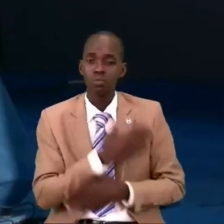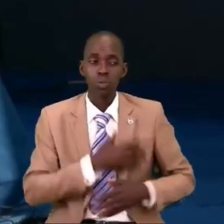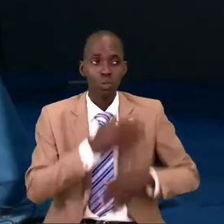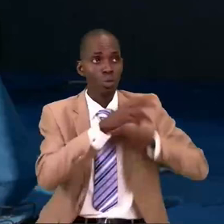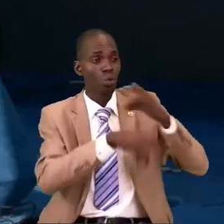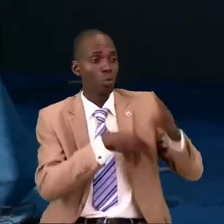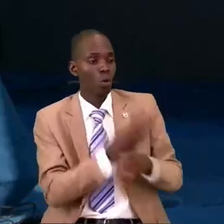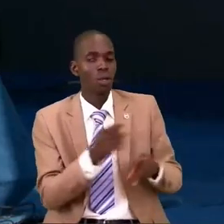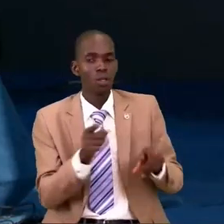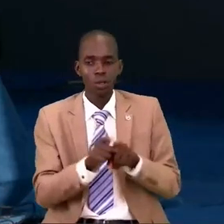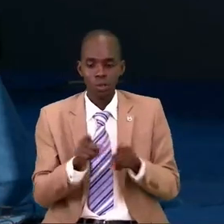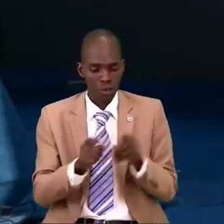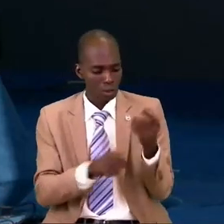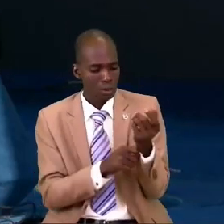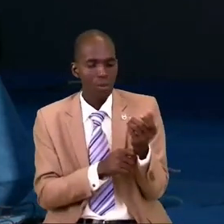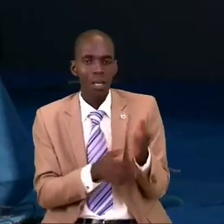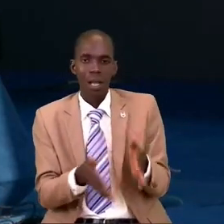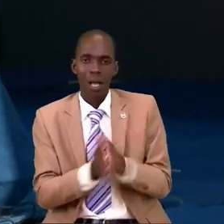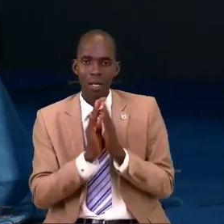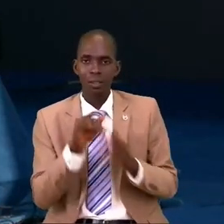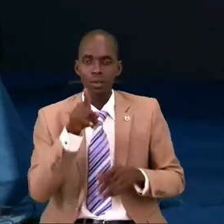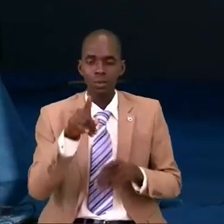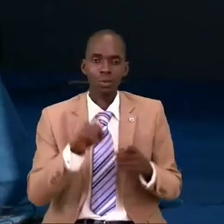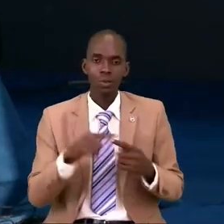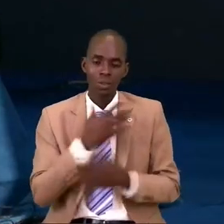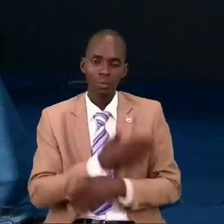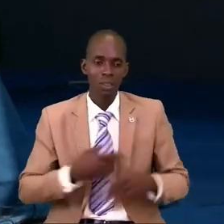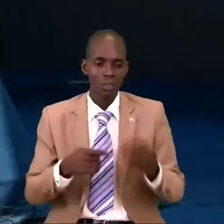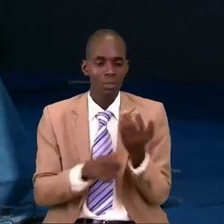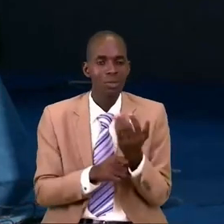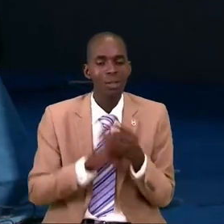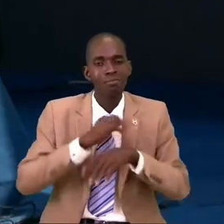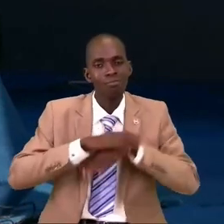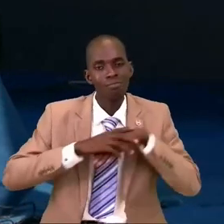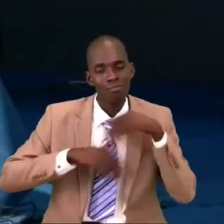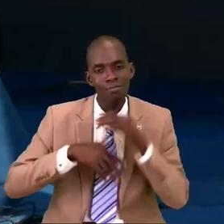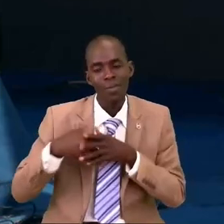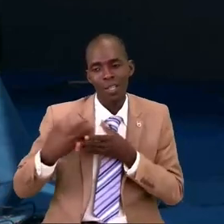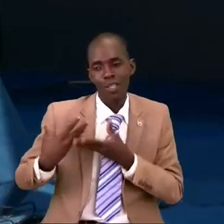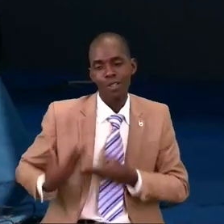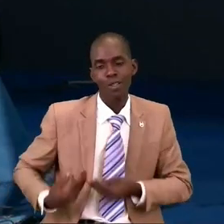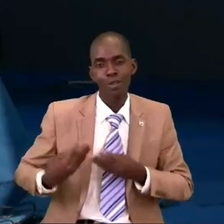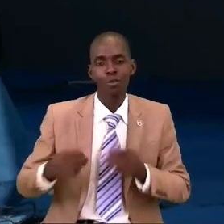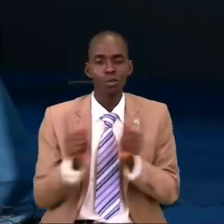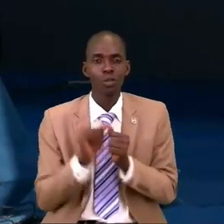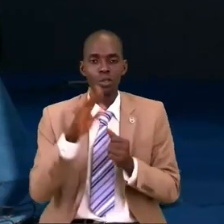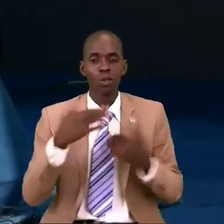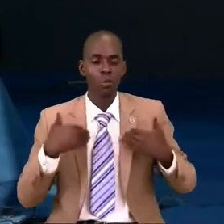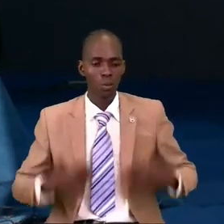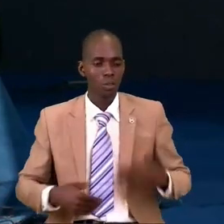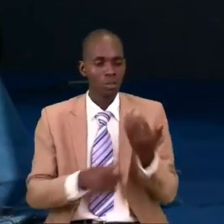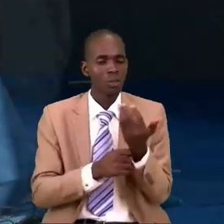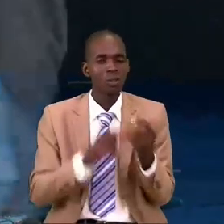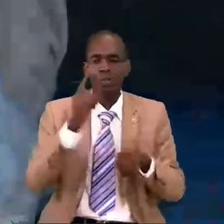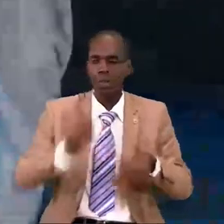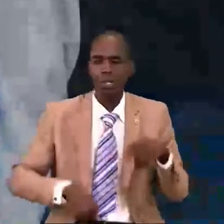tu puisses donc chérir la chair. Tu ne peux pas, parce que celui qui t'a appelé c'est Christ. Et si